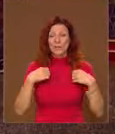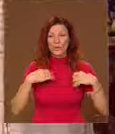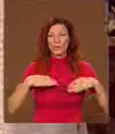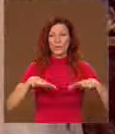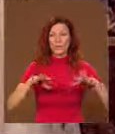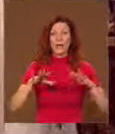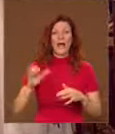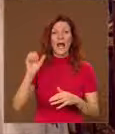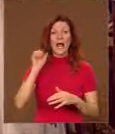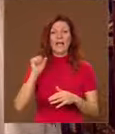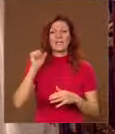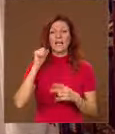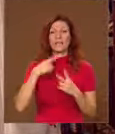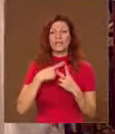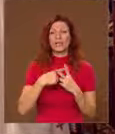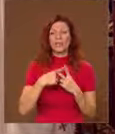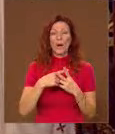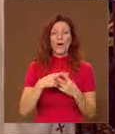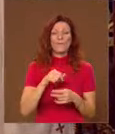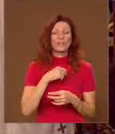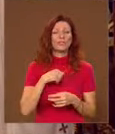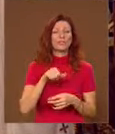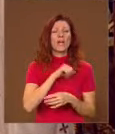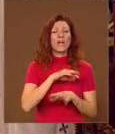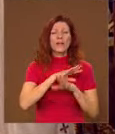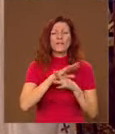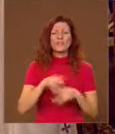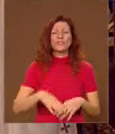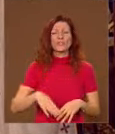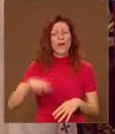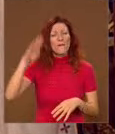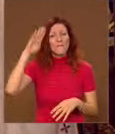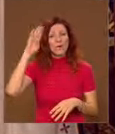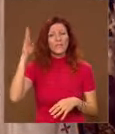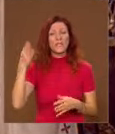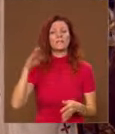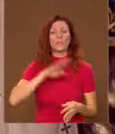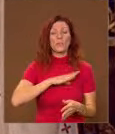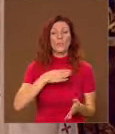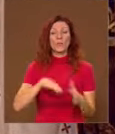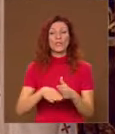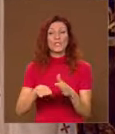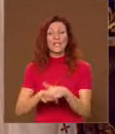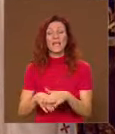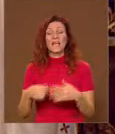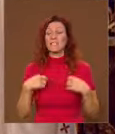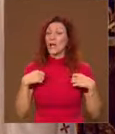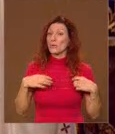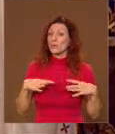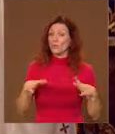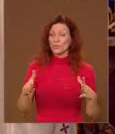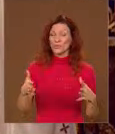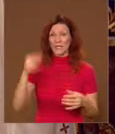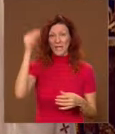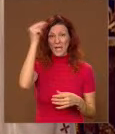Александър Николаевич и всички войни паднали по бойните полета. За освобождение на нашата вяра и отечество